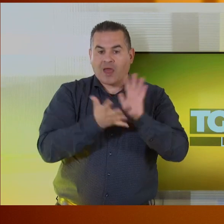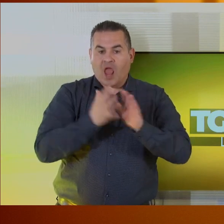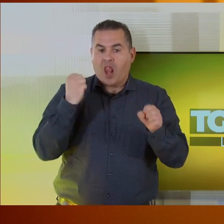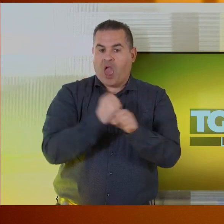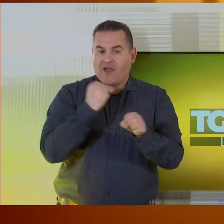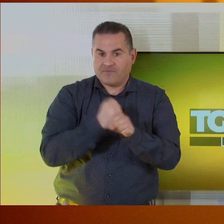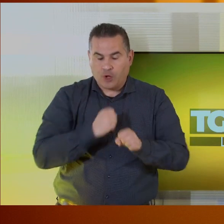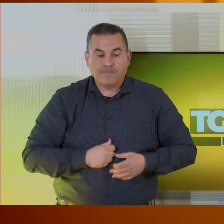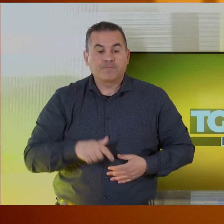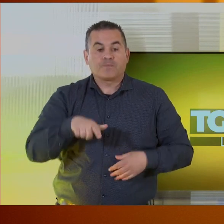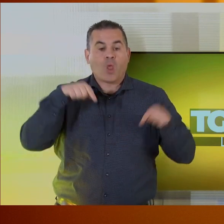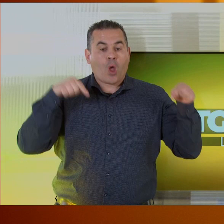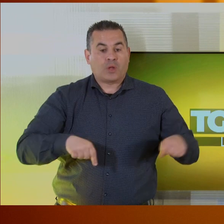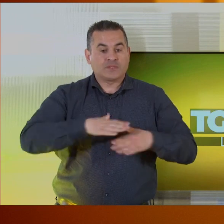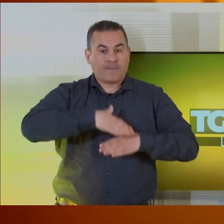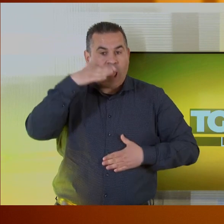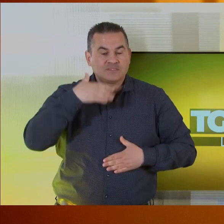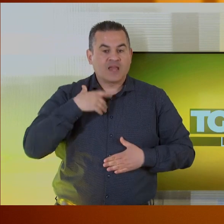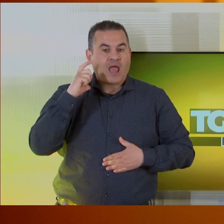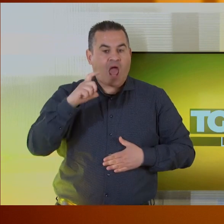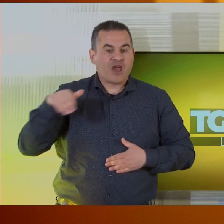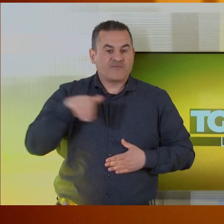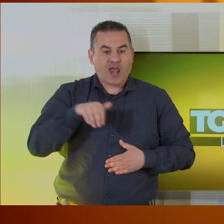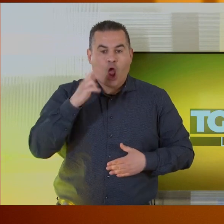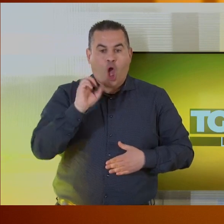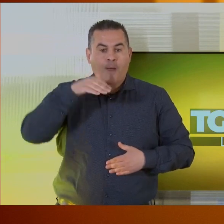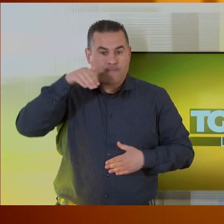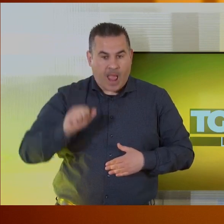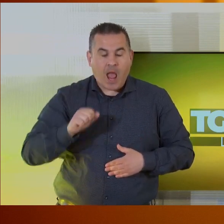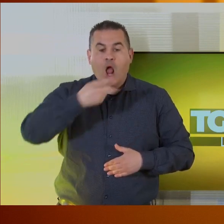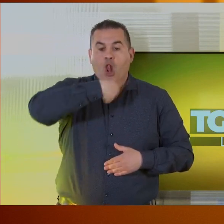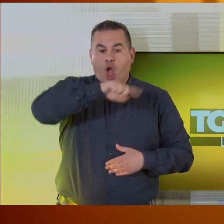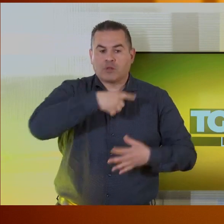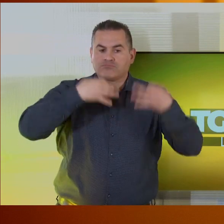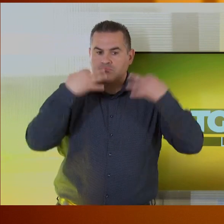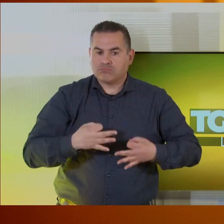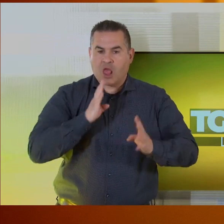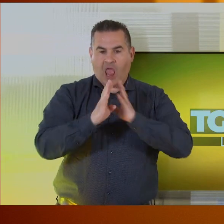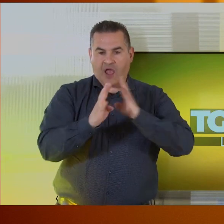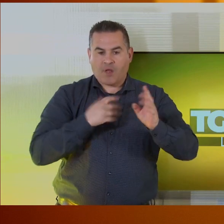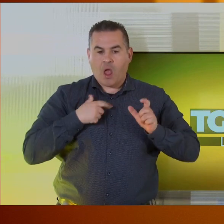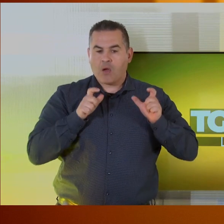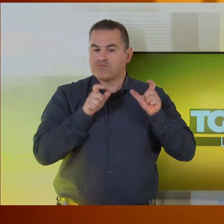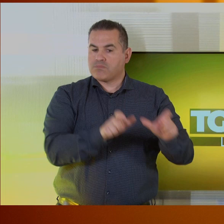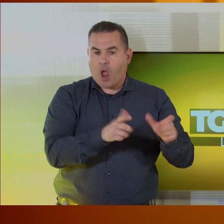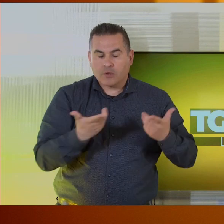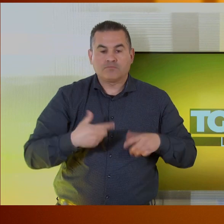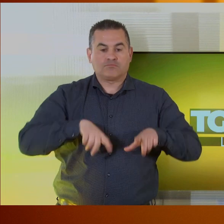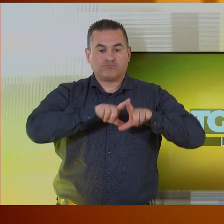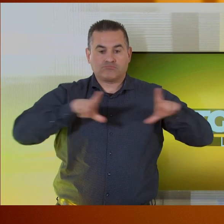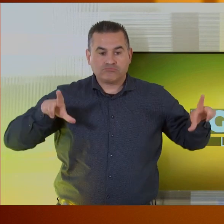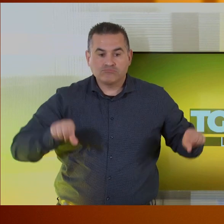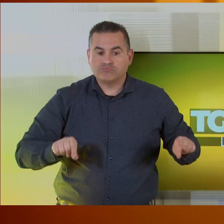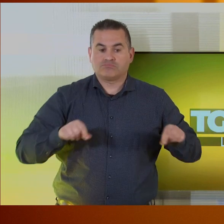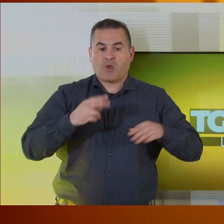e fischietti, il traffico in via Roma. Basta promesse, vogliamo fatti, hanno urlato. Non siamo merce da barattare, scrivono i